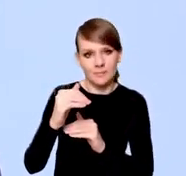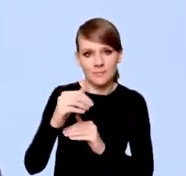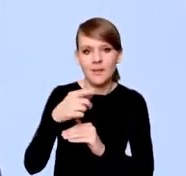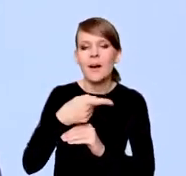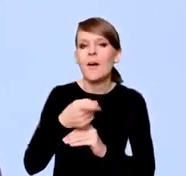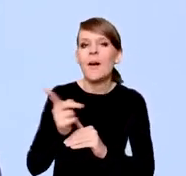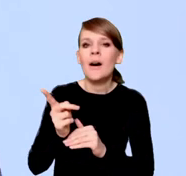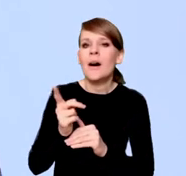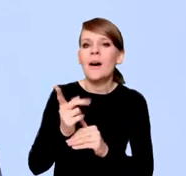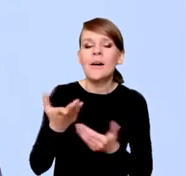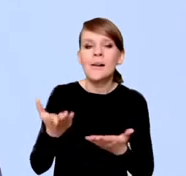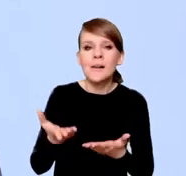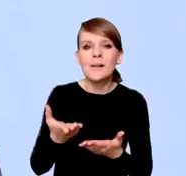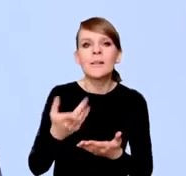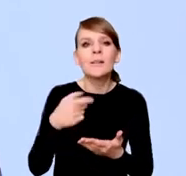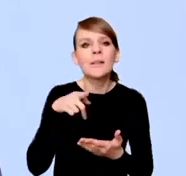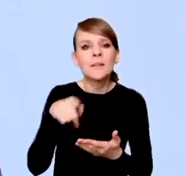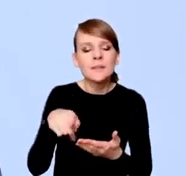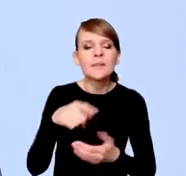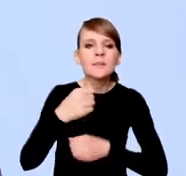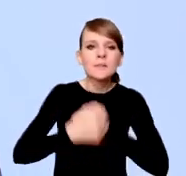powiedział, służebną dla